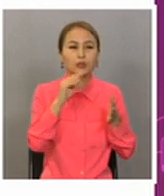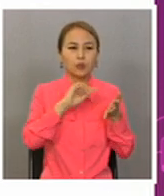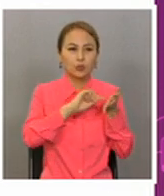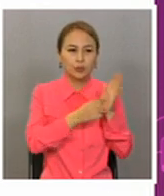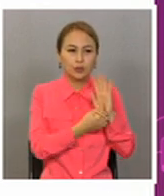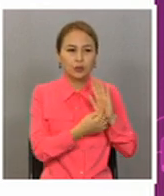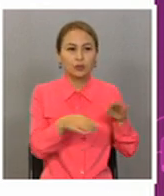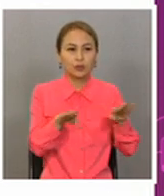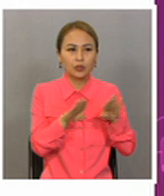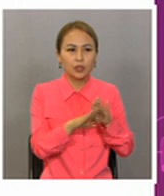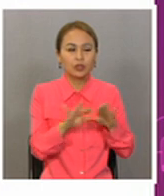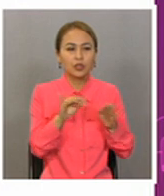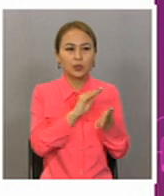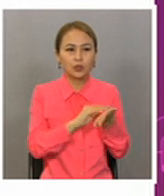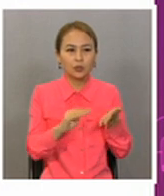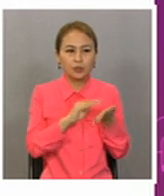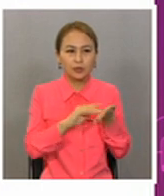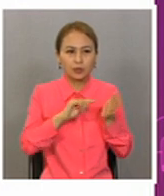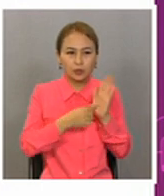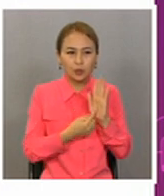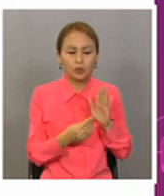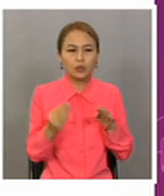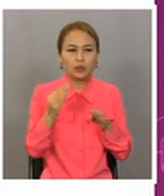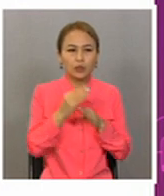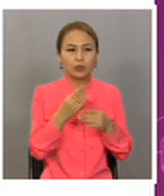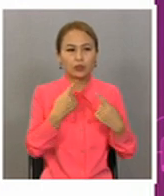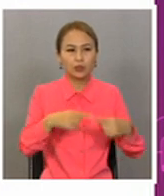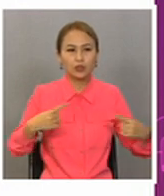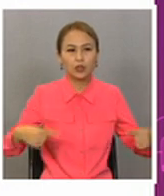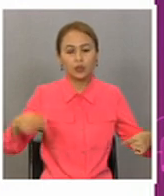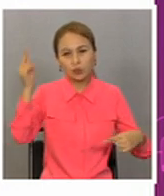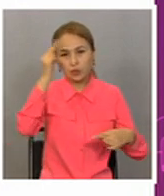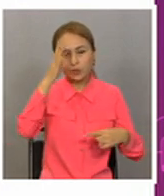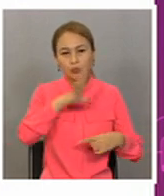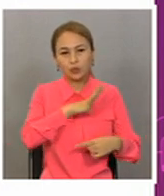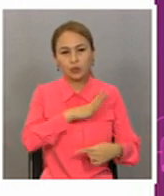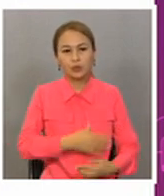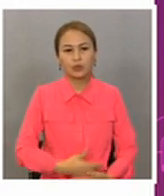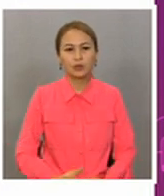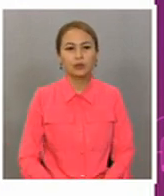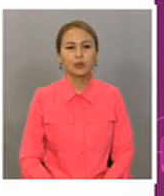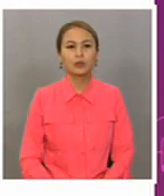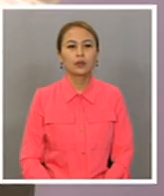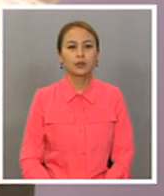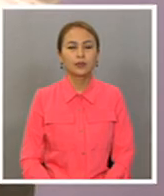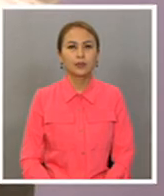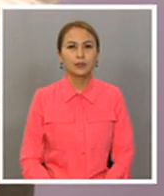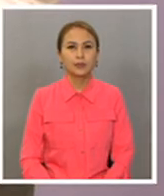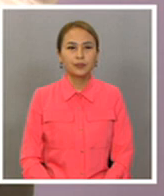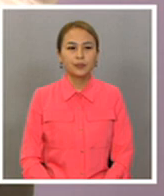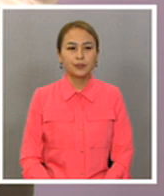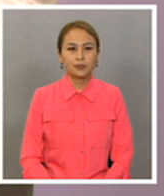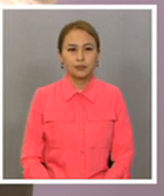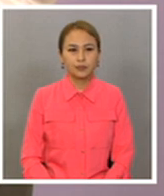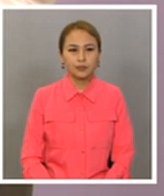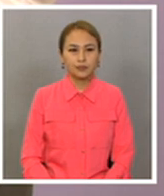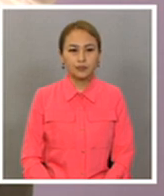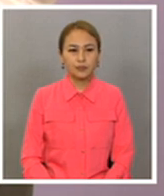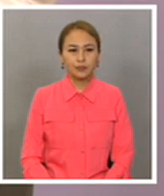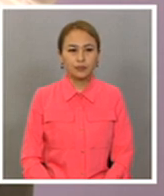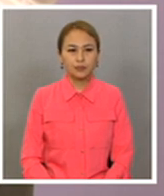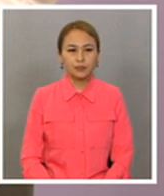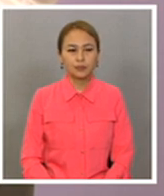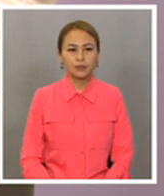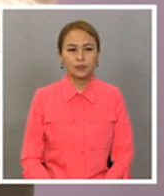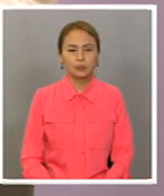Қосындыны көбейтінді түрінде және көбейтіндіні қосынды түрінде жазуды үйрендіңдер. Осымен сабағымыз аяқталды.